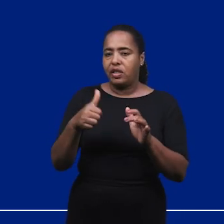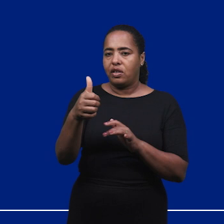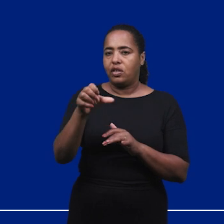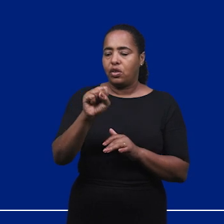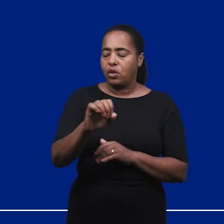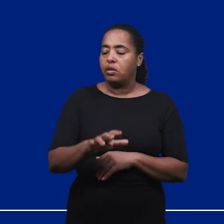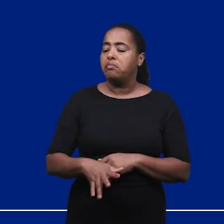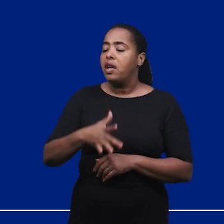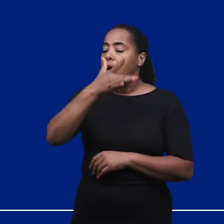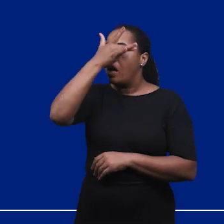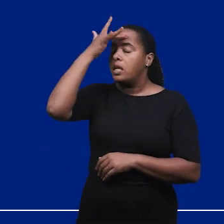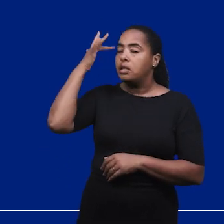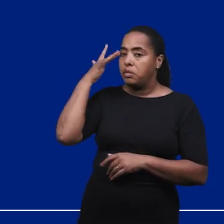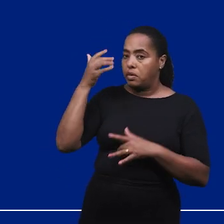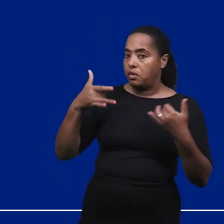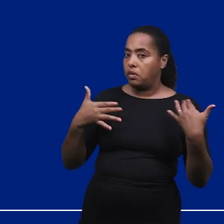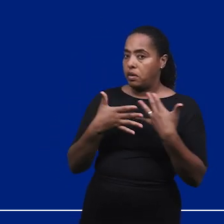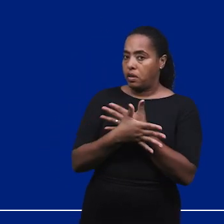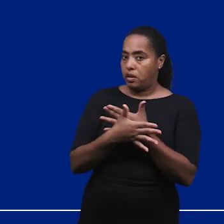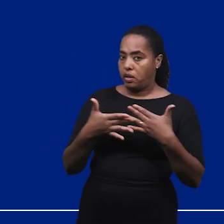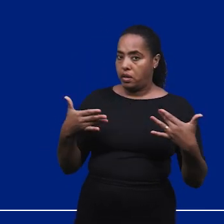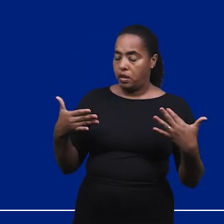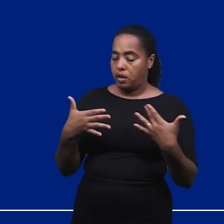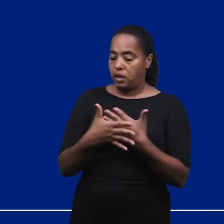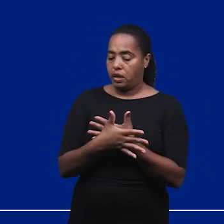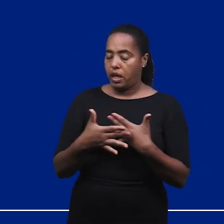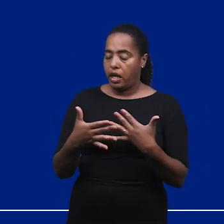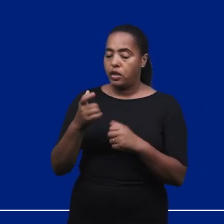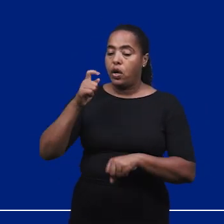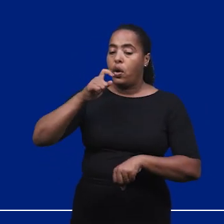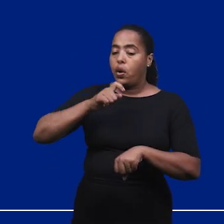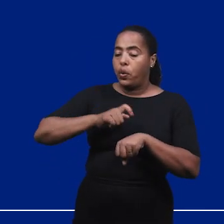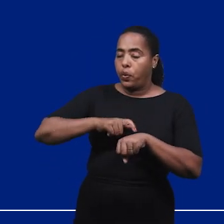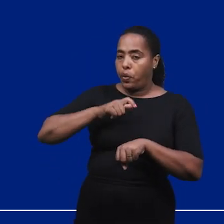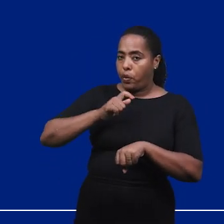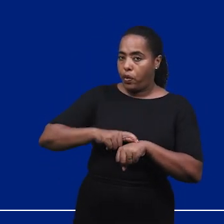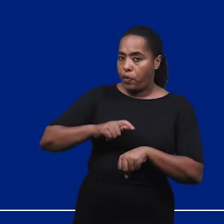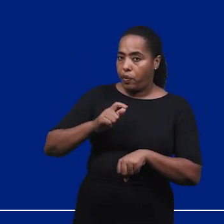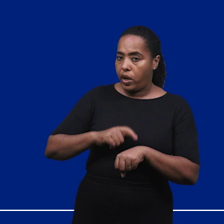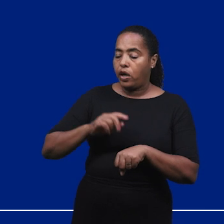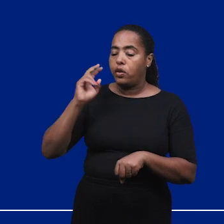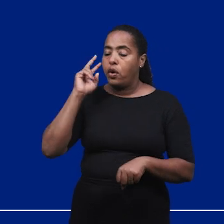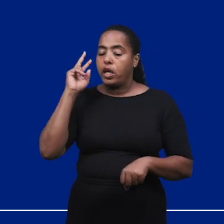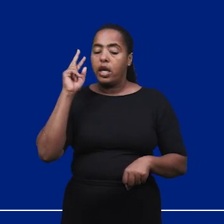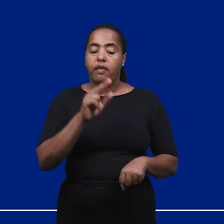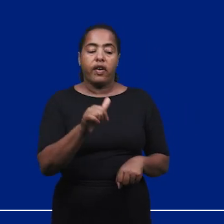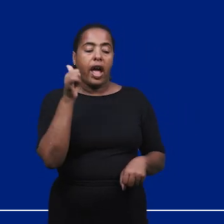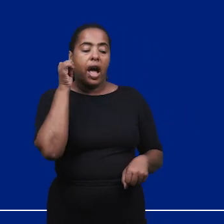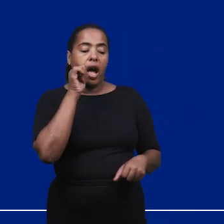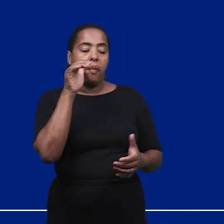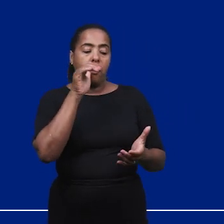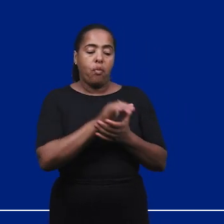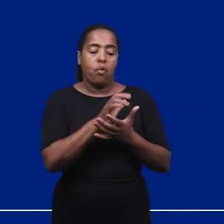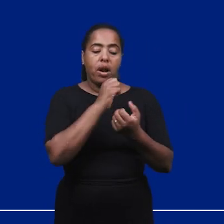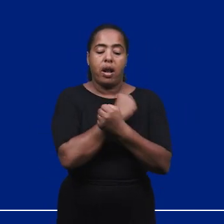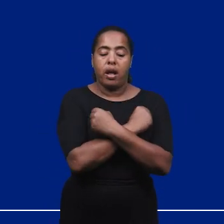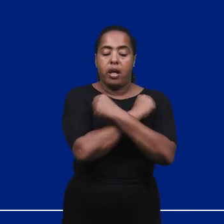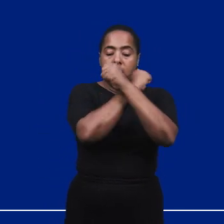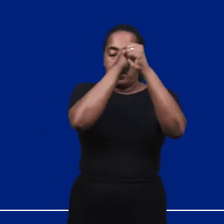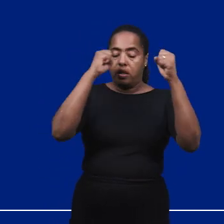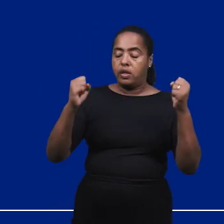ville lui ont dit, quand ils entendent de la bouche de la femme de Samson la révélation de